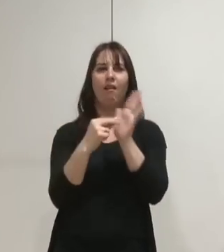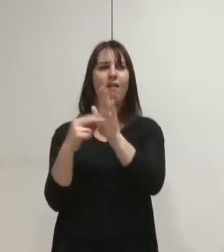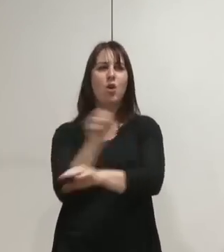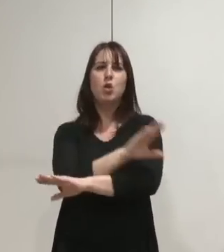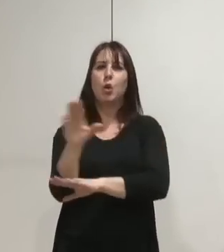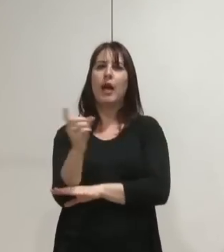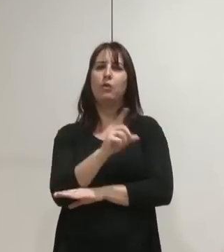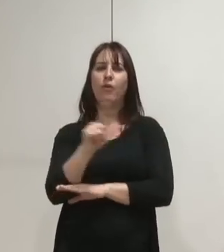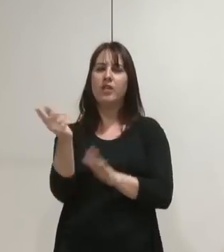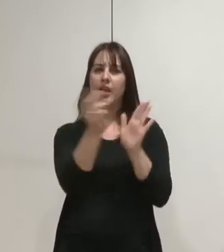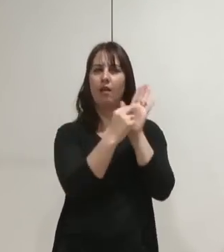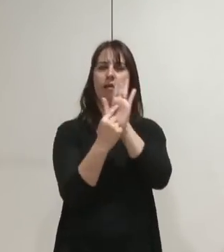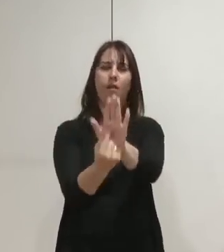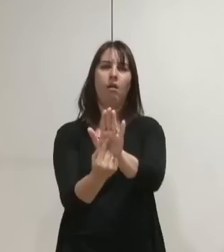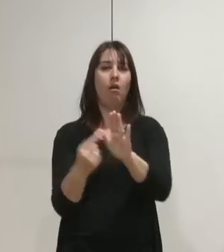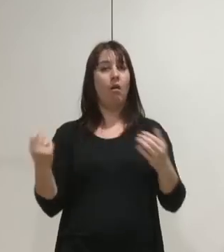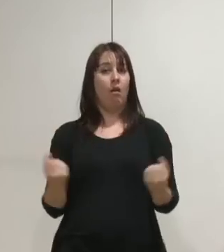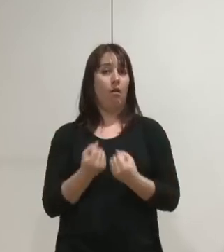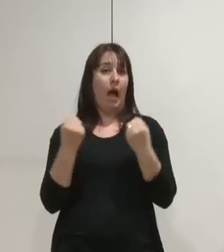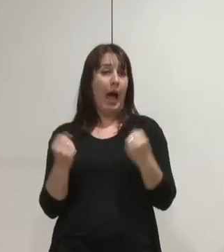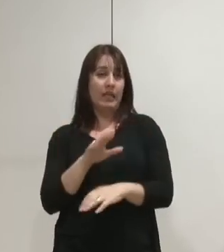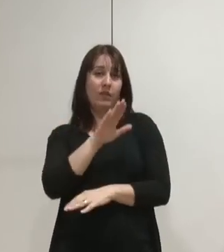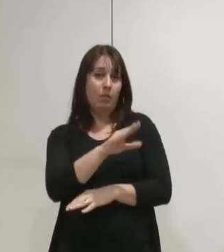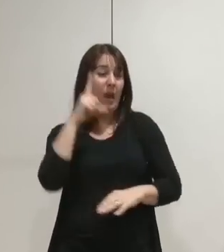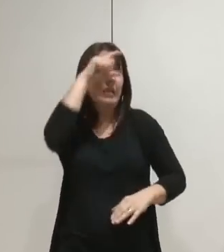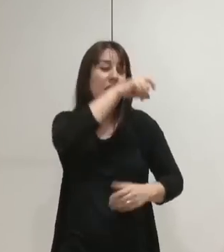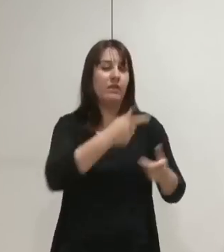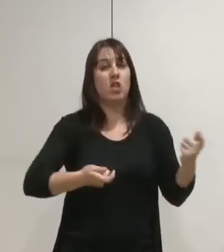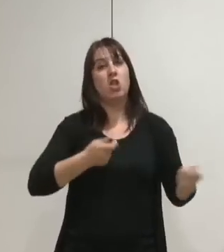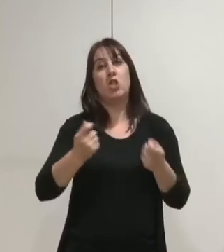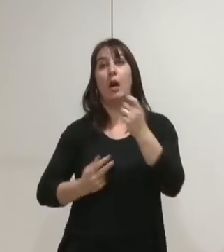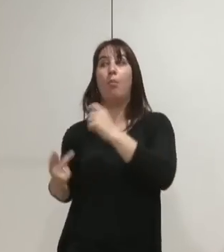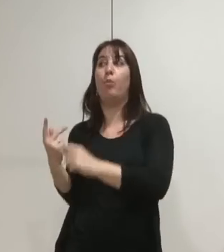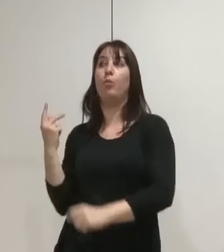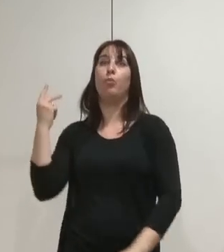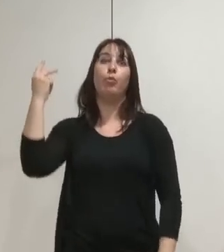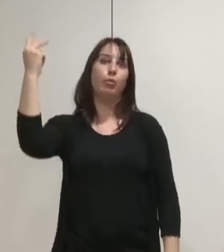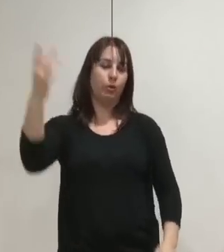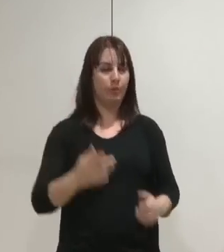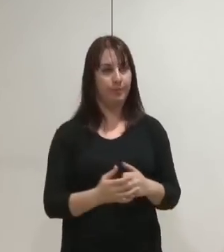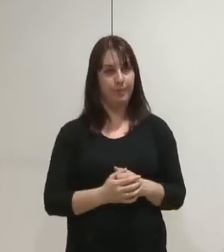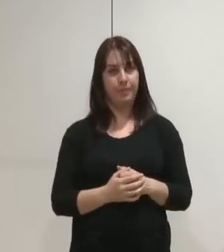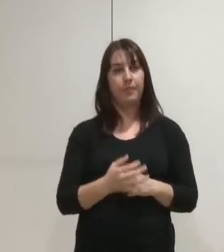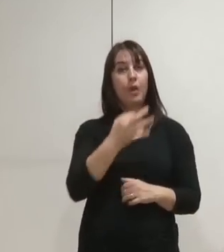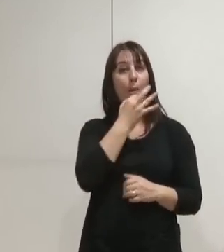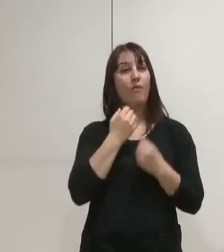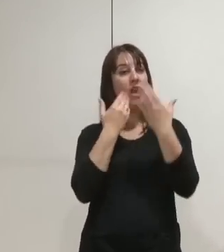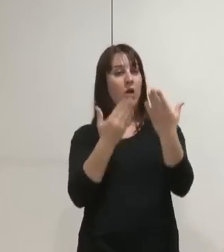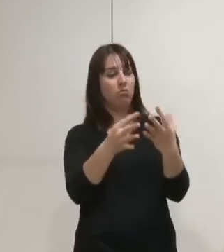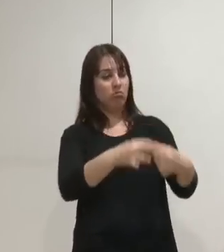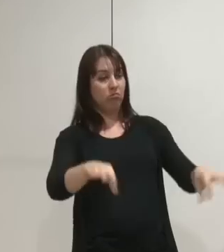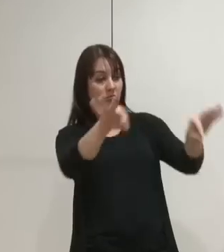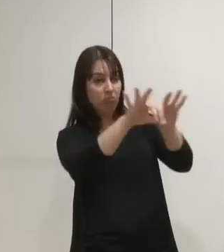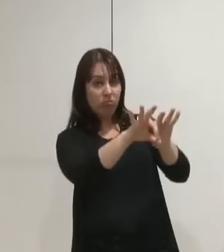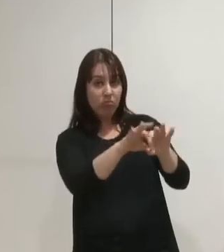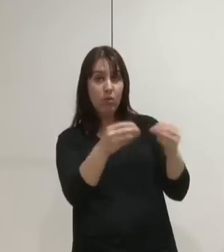expliquer que cette cette activité était de plus en plus difficile alors j'ai l'occasion de dire aussi qui veut d'un équipement situé